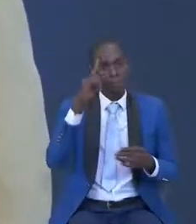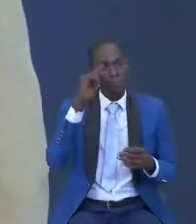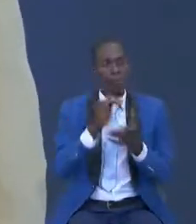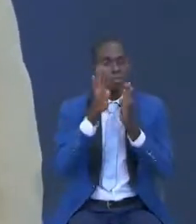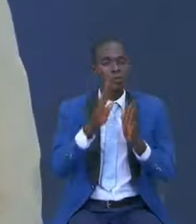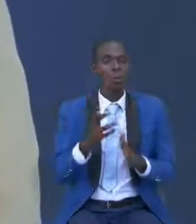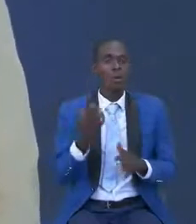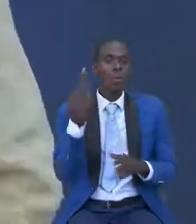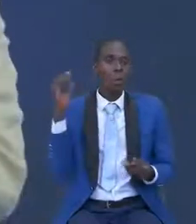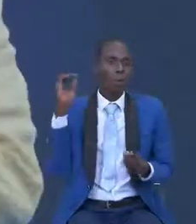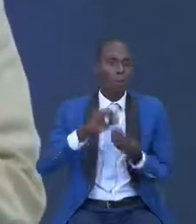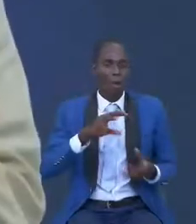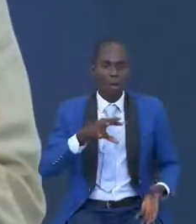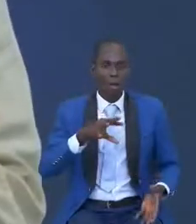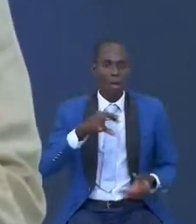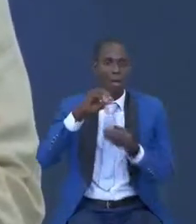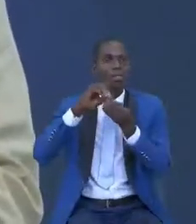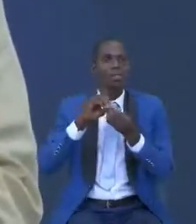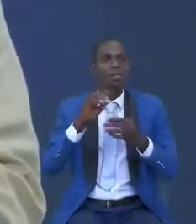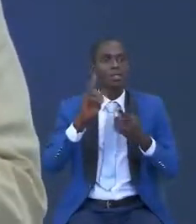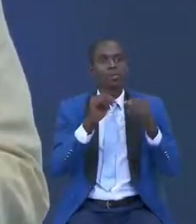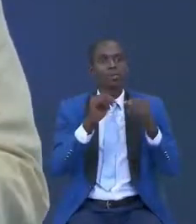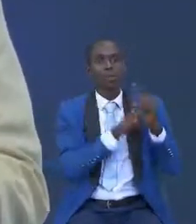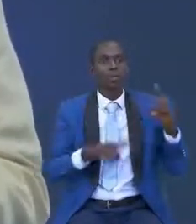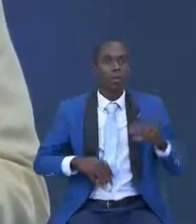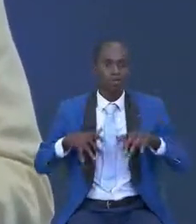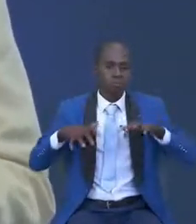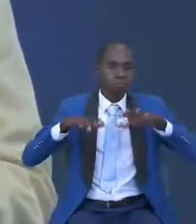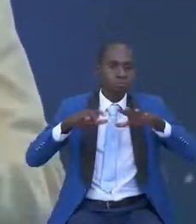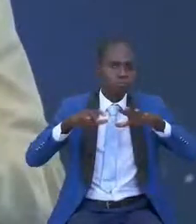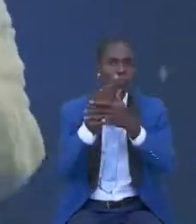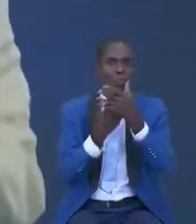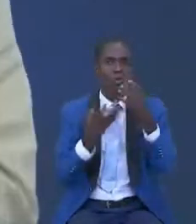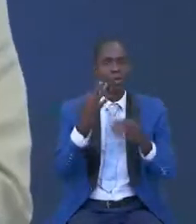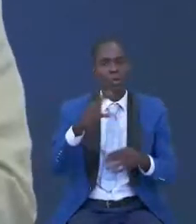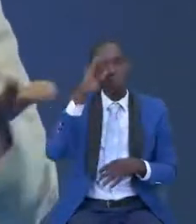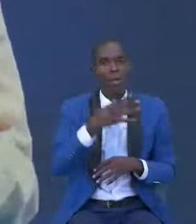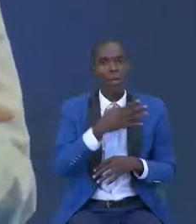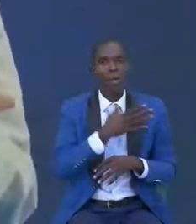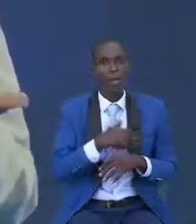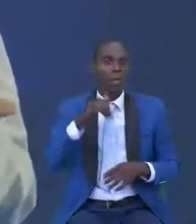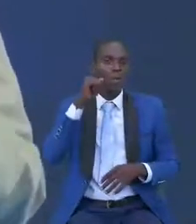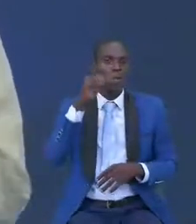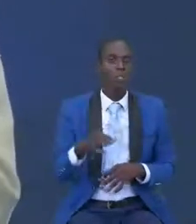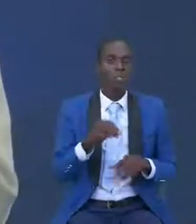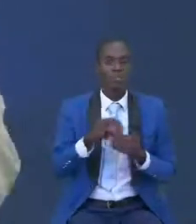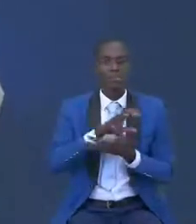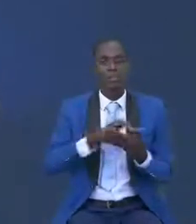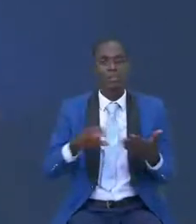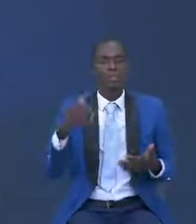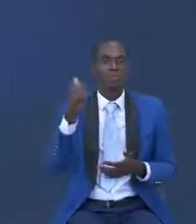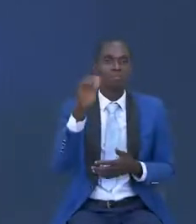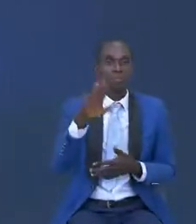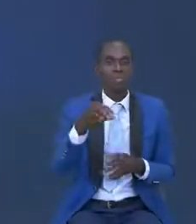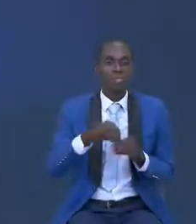40, verset 14, le nombre de ceux qui croyaient au Seigneur, hommes et femmes, s'augmentait de plus en